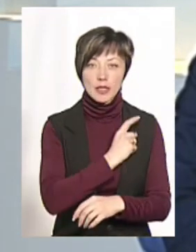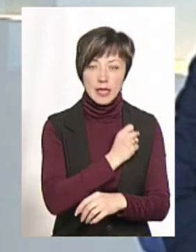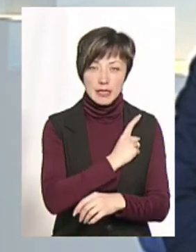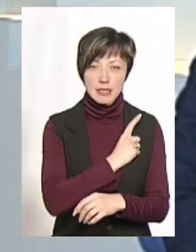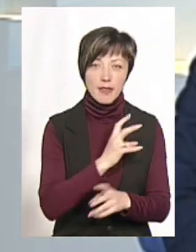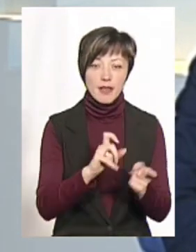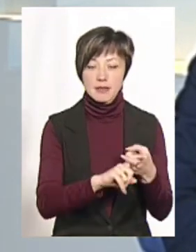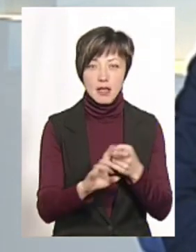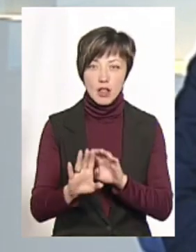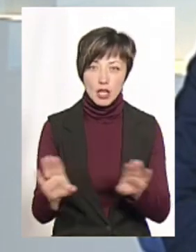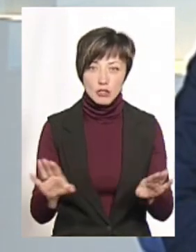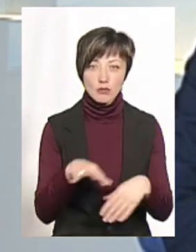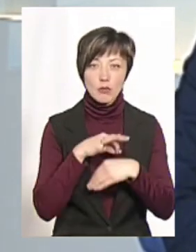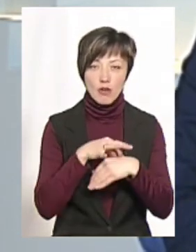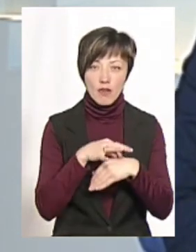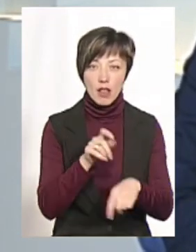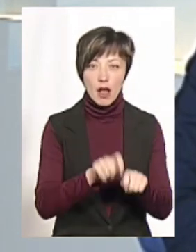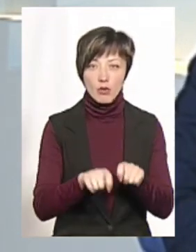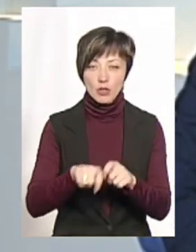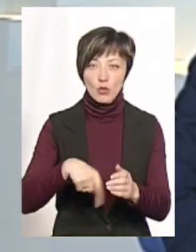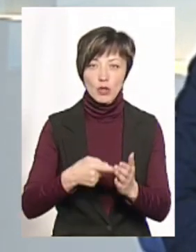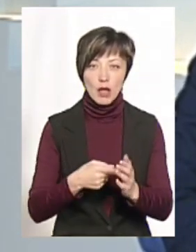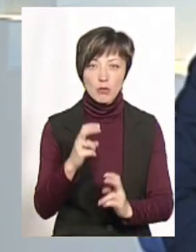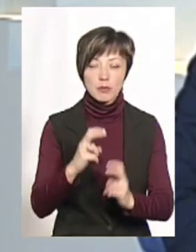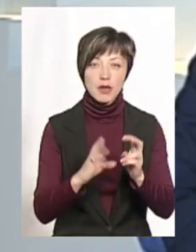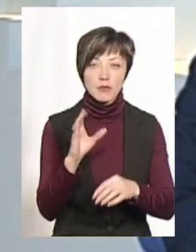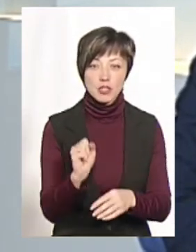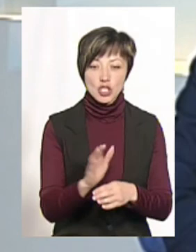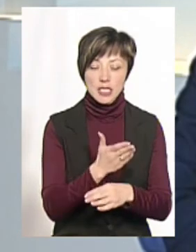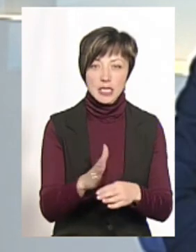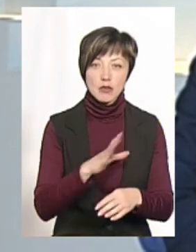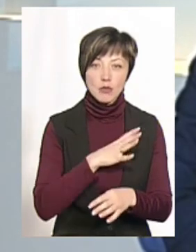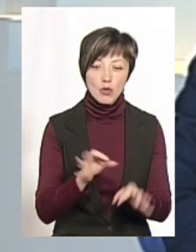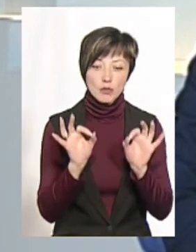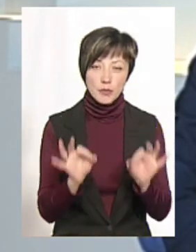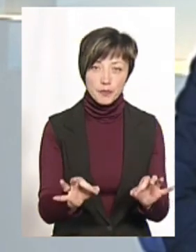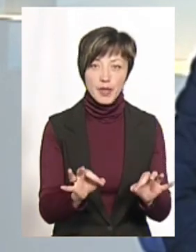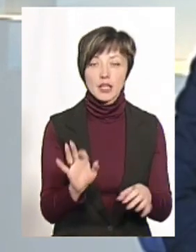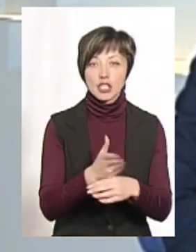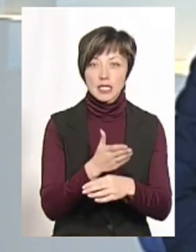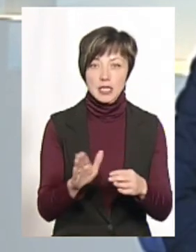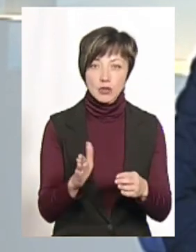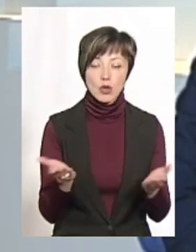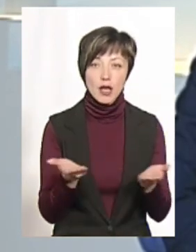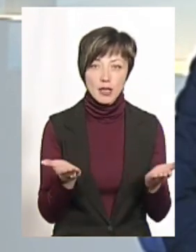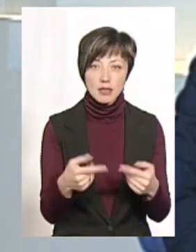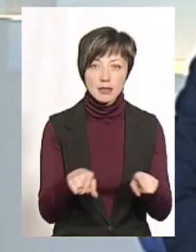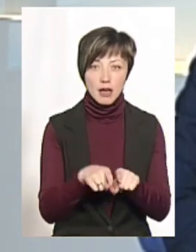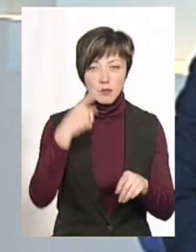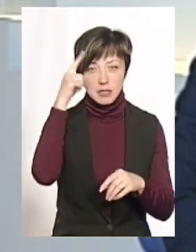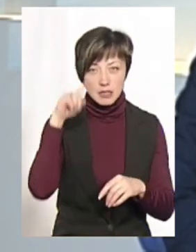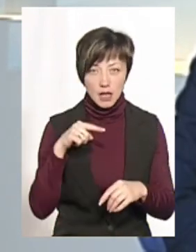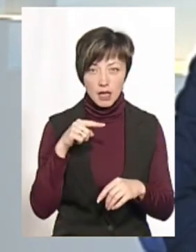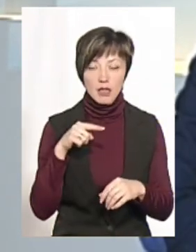Одеси, незалежне, провело аудит комунального підприємства, частина було слушних моментів, частину, скажімо так, які і так ми